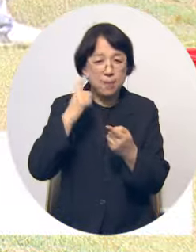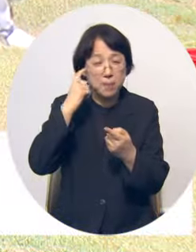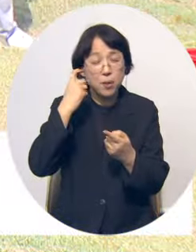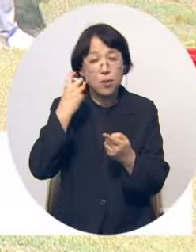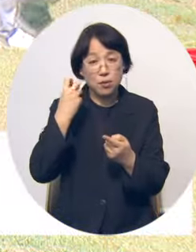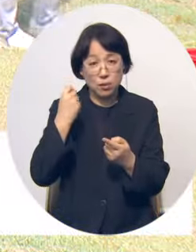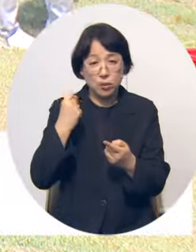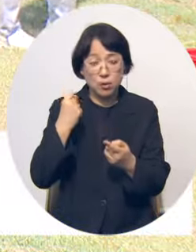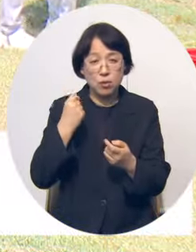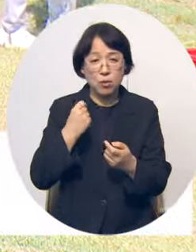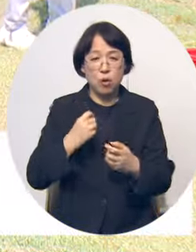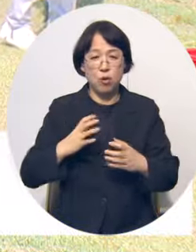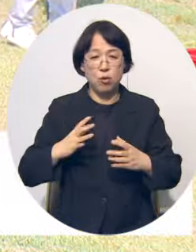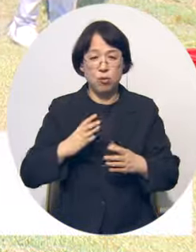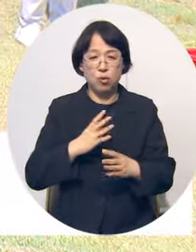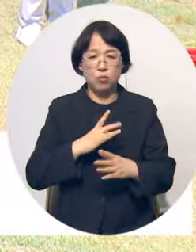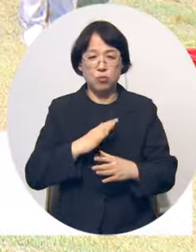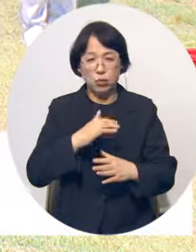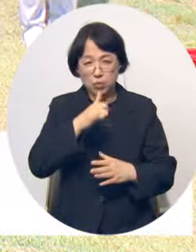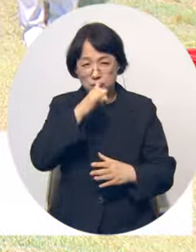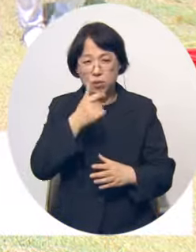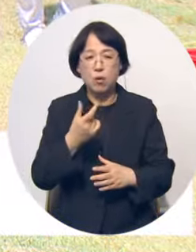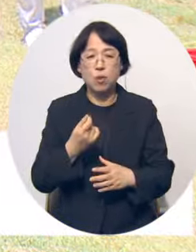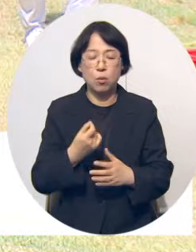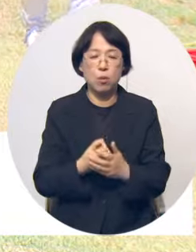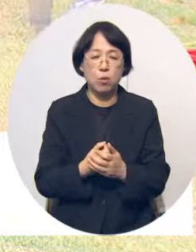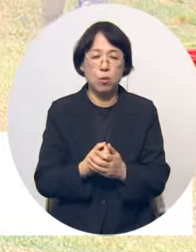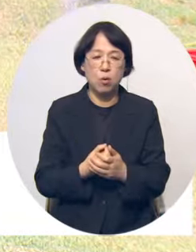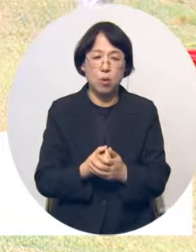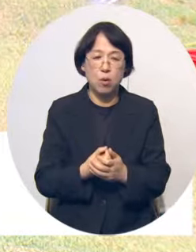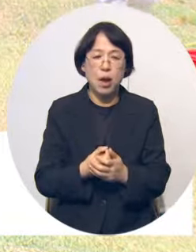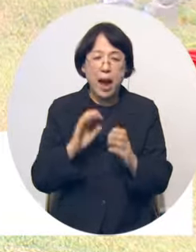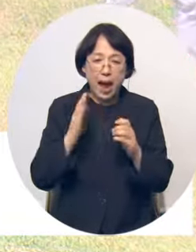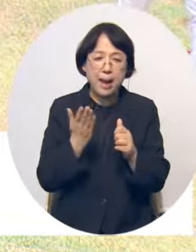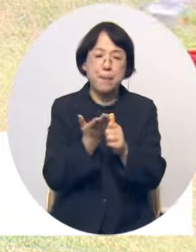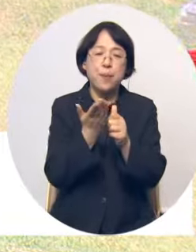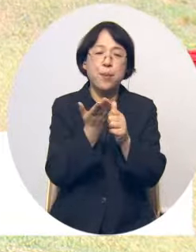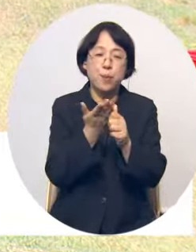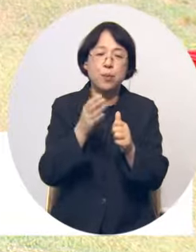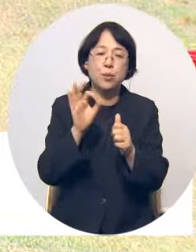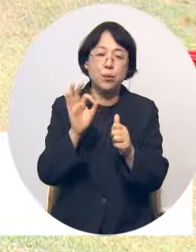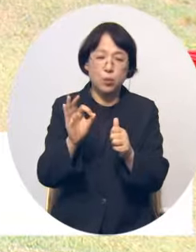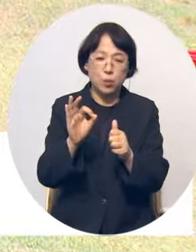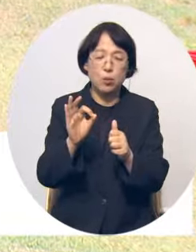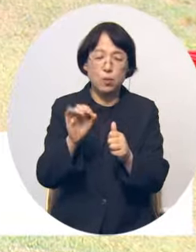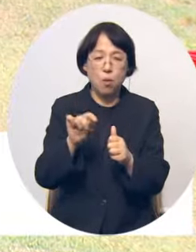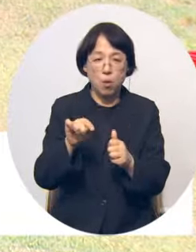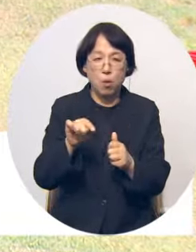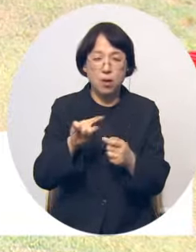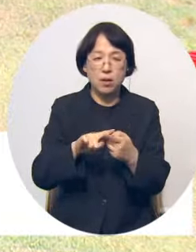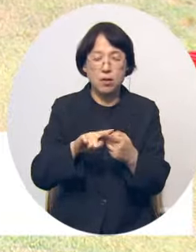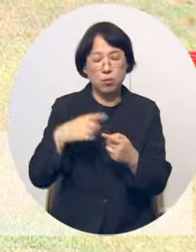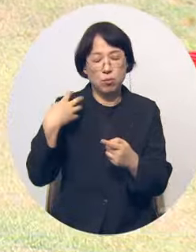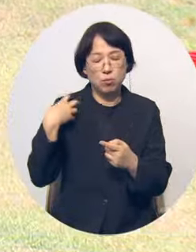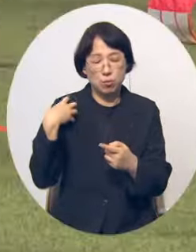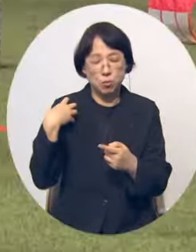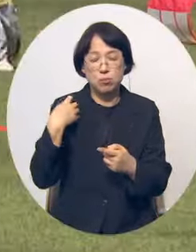좀 편견과 두려움이 좀 있는 것 같고, 그리고 이제 보육료에 대한 좀 부담감이 있는 것